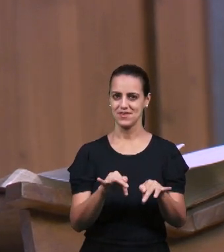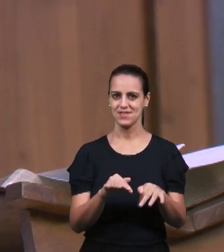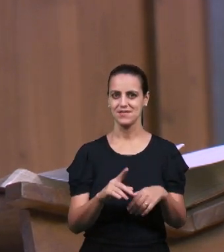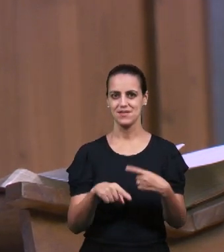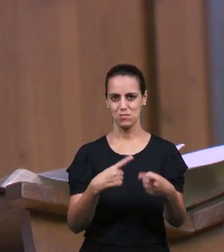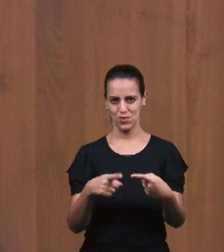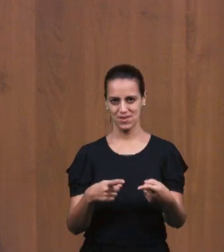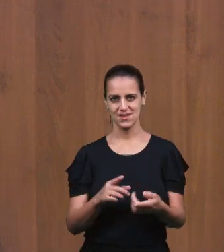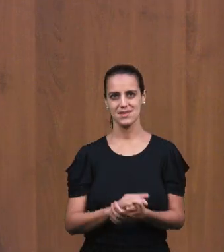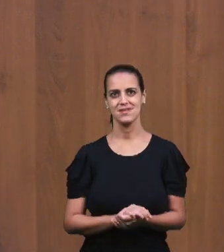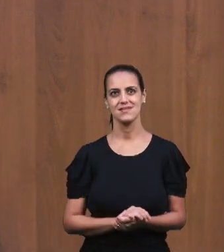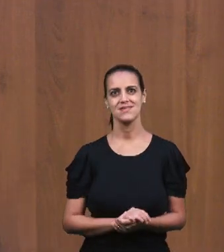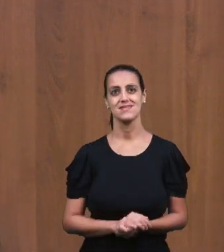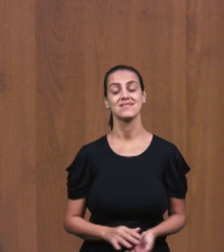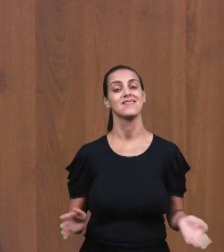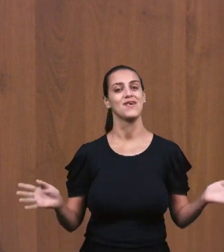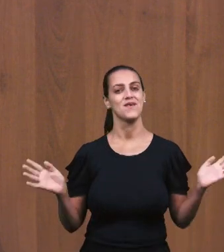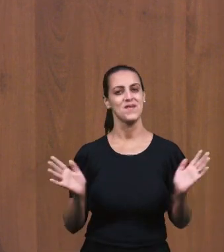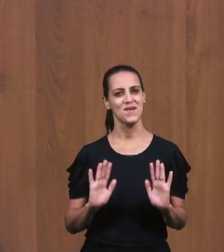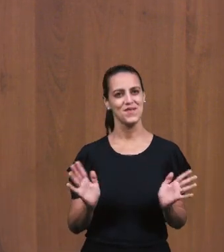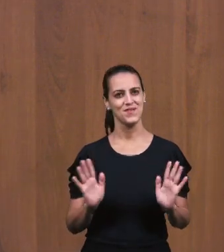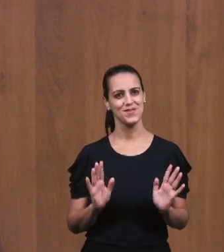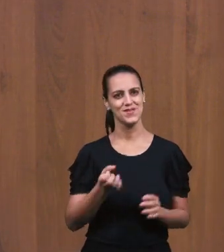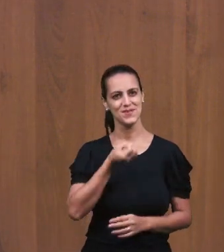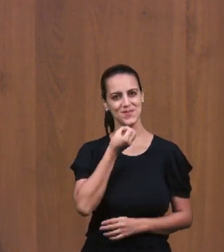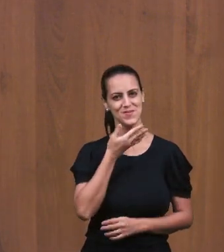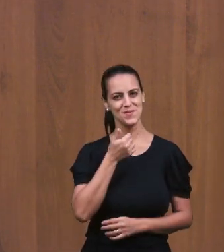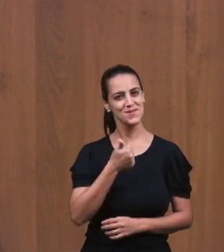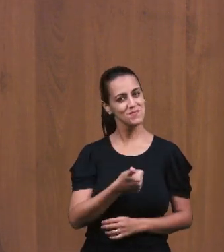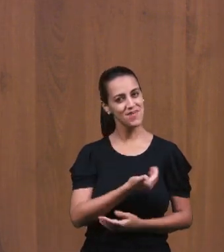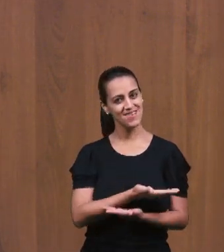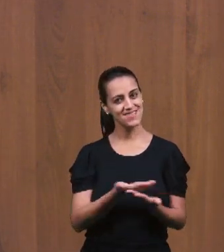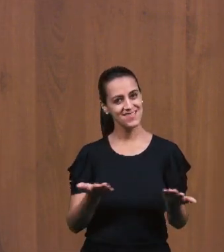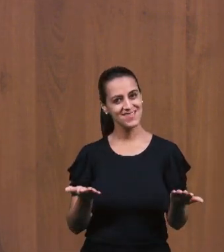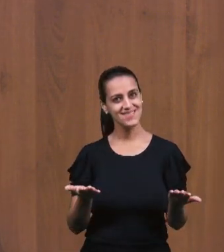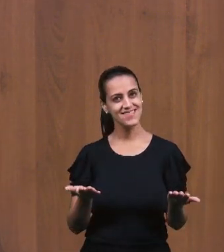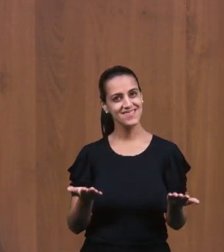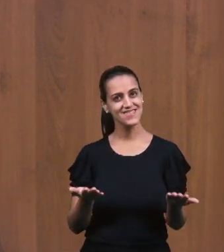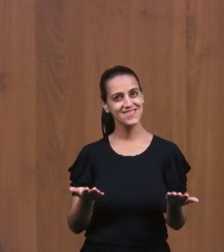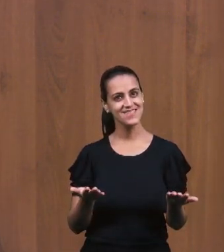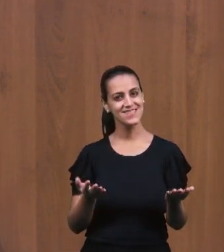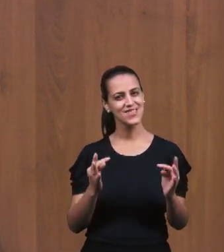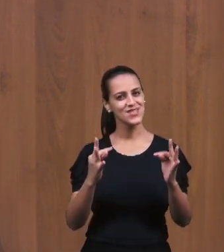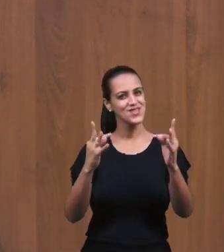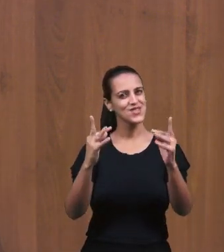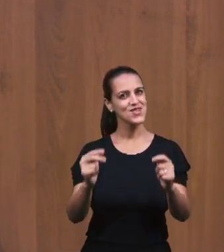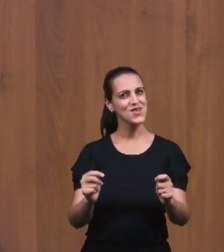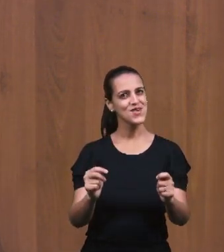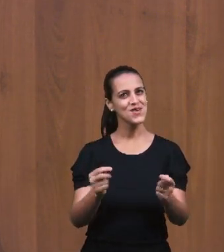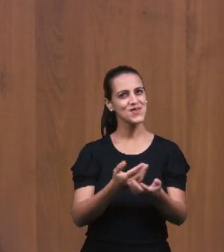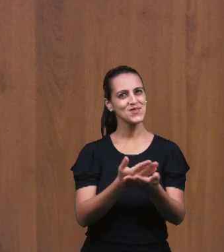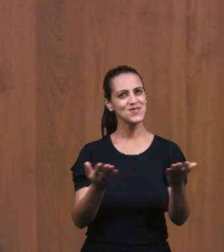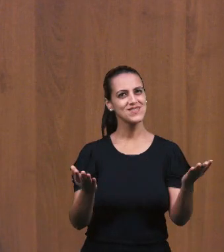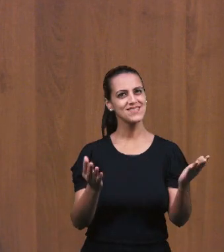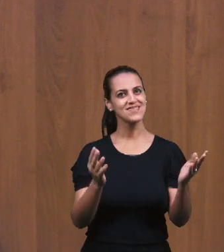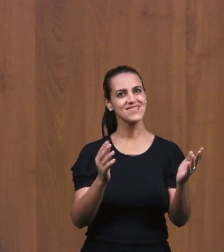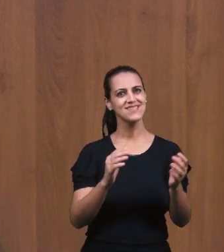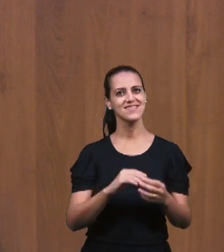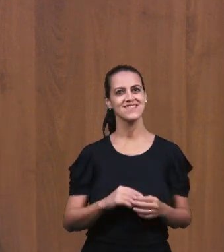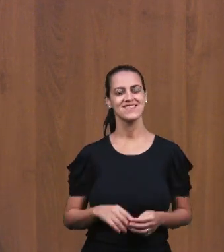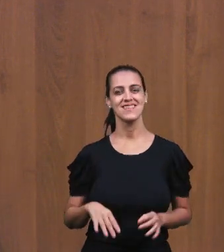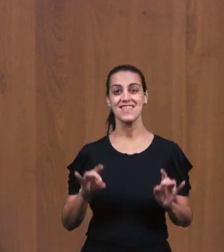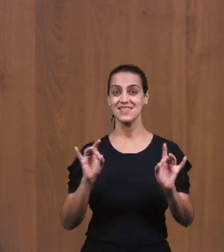allons continuer. Bonjour, tout va bien avec vous? Je salue à tous qui nous regardent, et